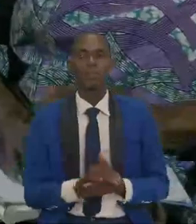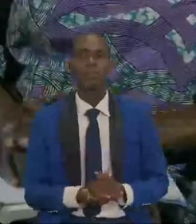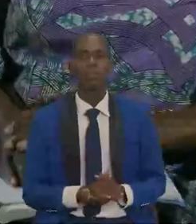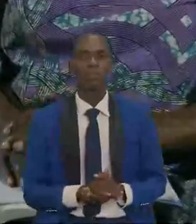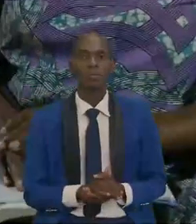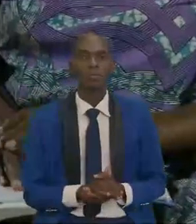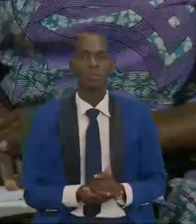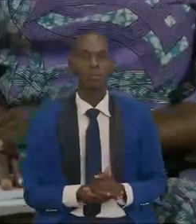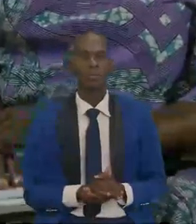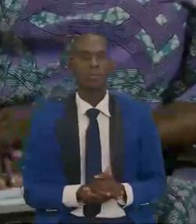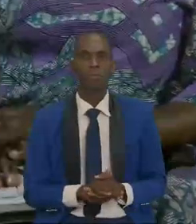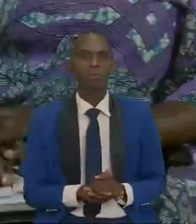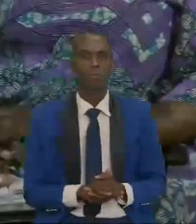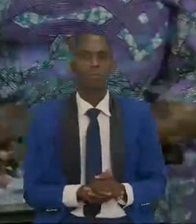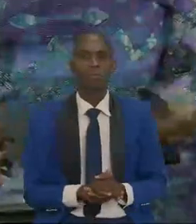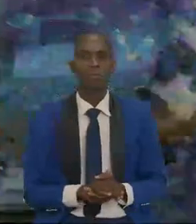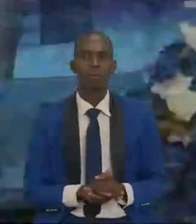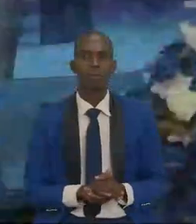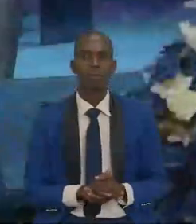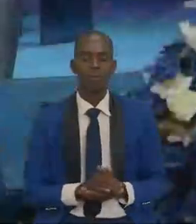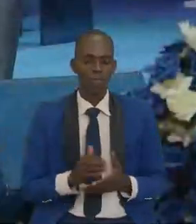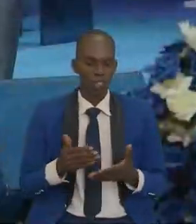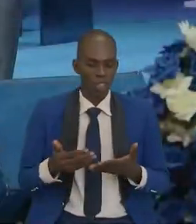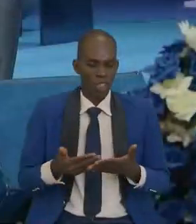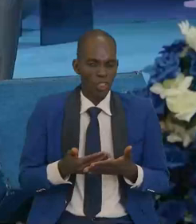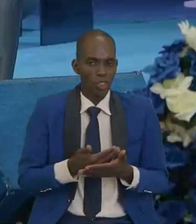choses qui font défaut dans votre vie.